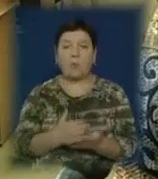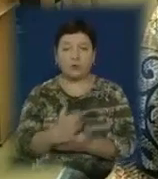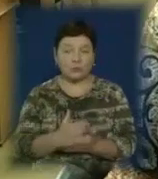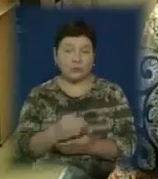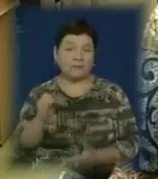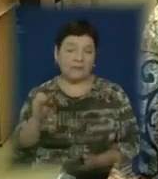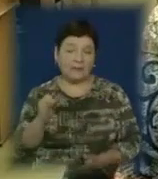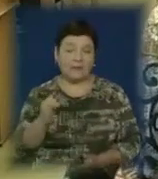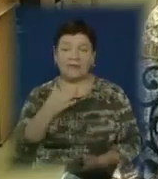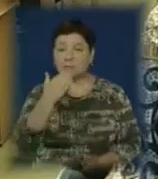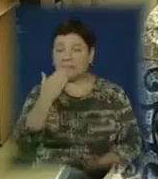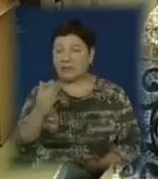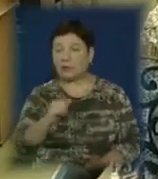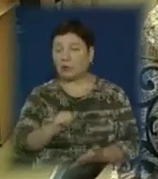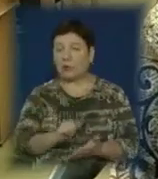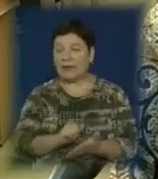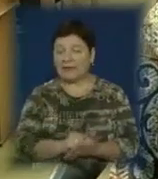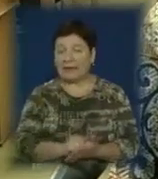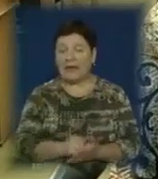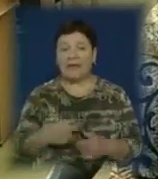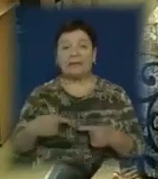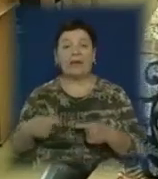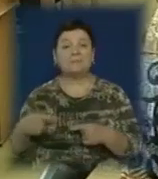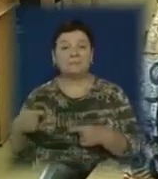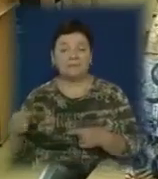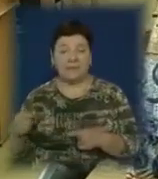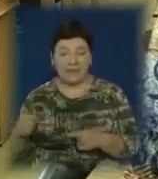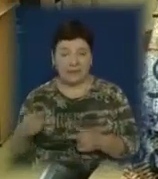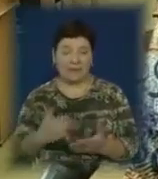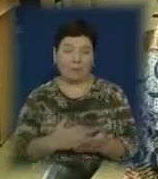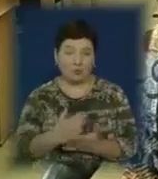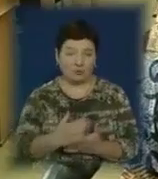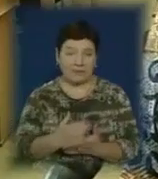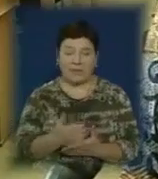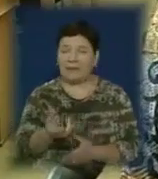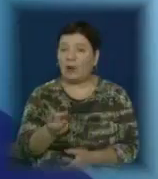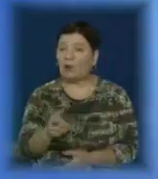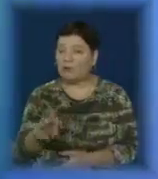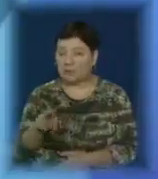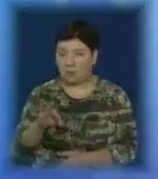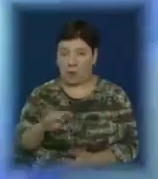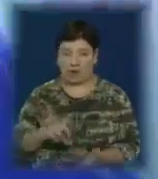і подати документи, можливо, на декілька адмінпослуг, і не ходити по кабінетах.